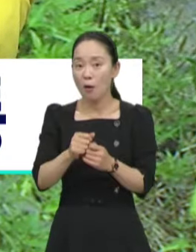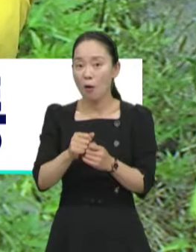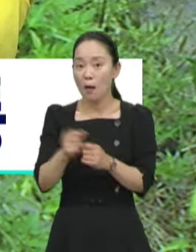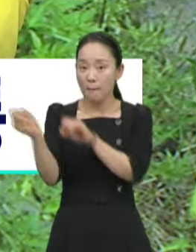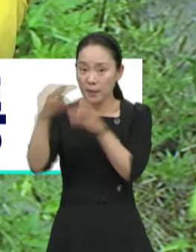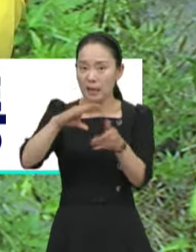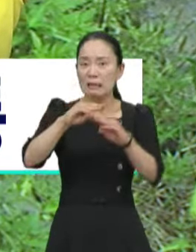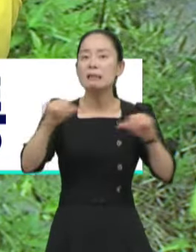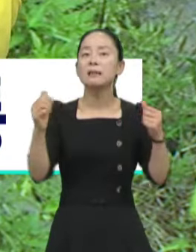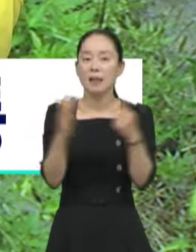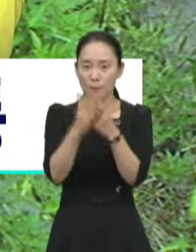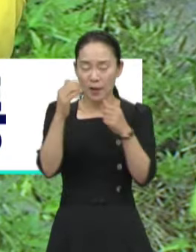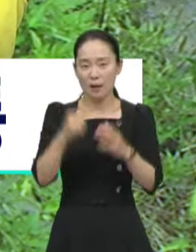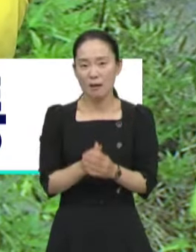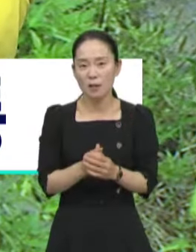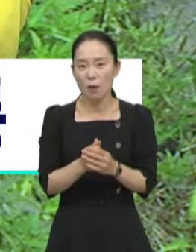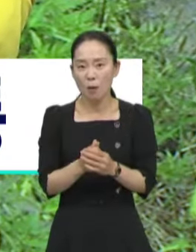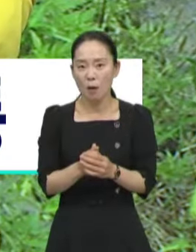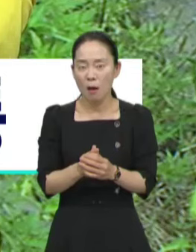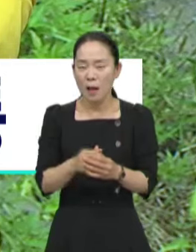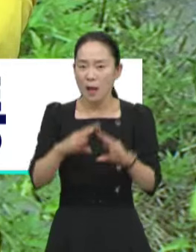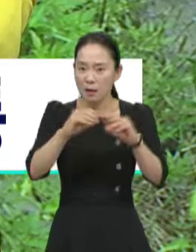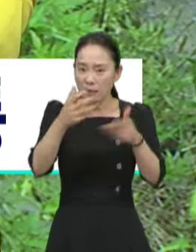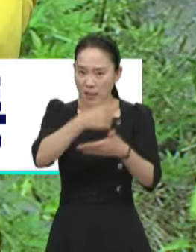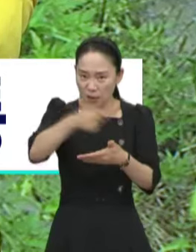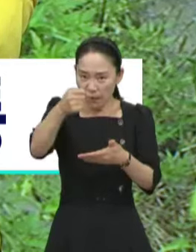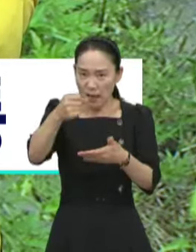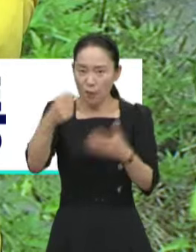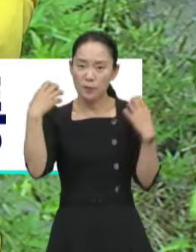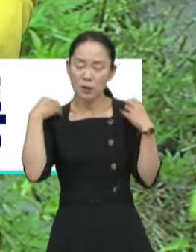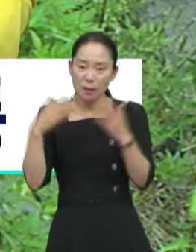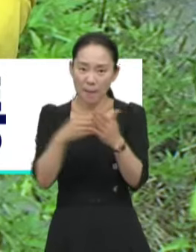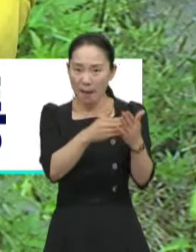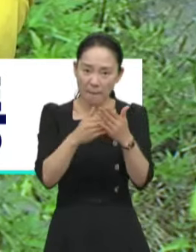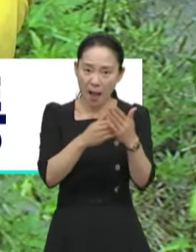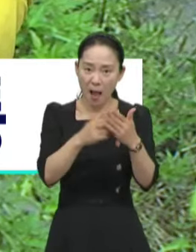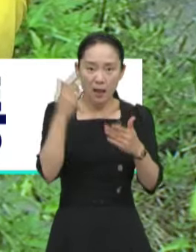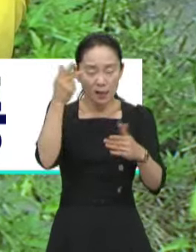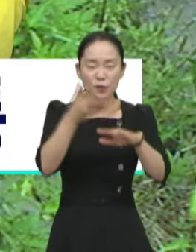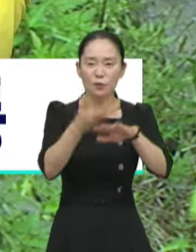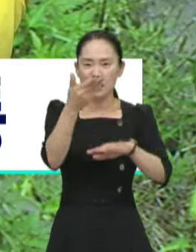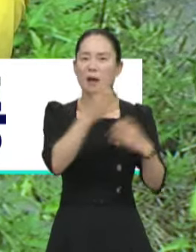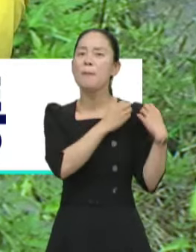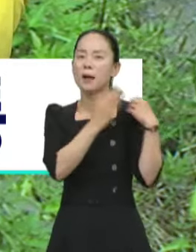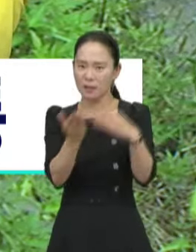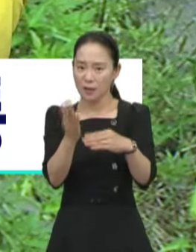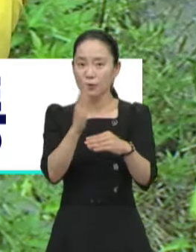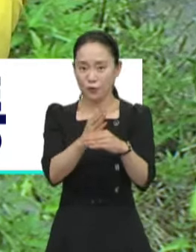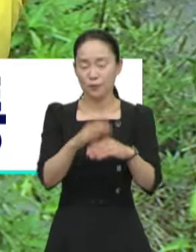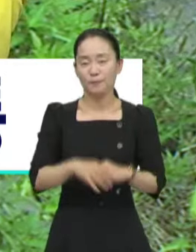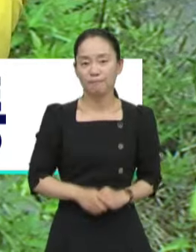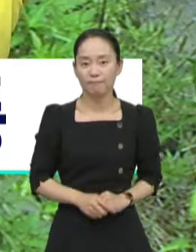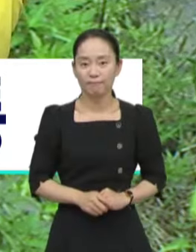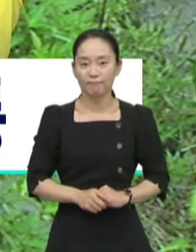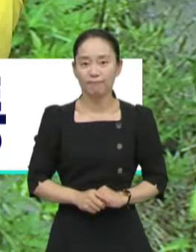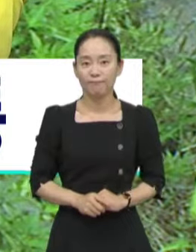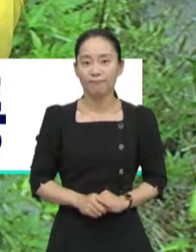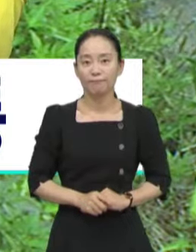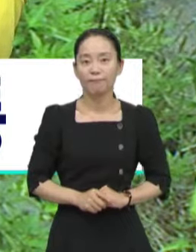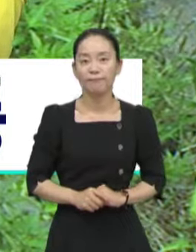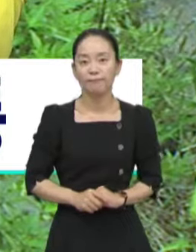흙 때문이었는데요. 당일부터 치워달라고 민원을 넣었지만 일주일 넘게 방치되고 있습니다. 전유진 기자의